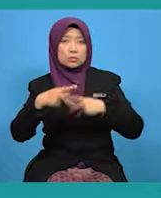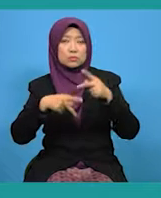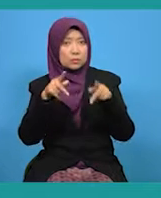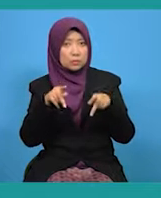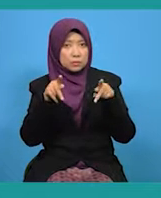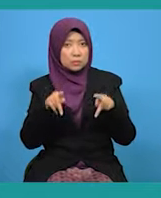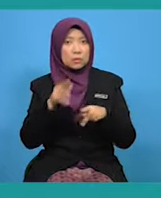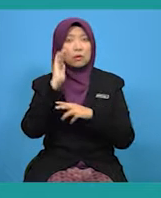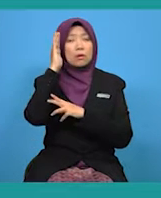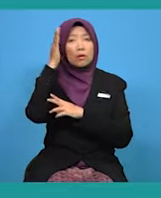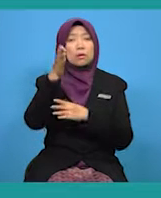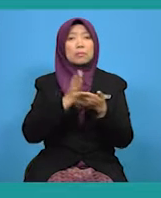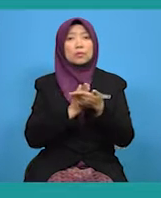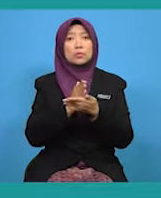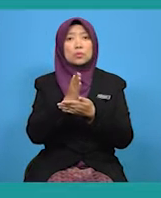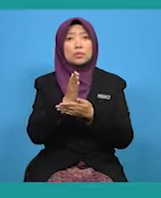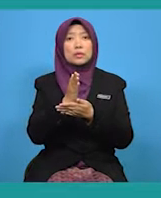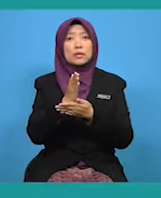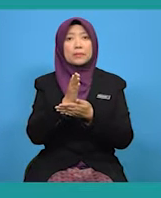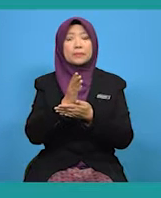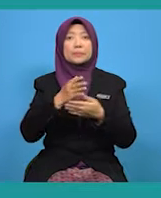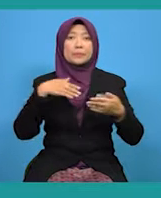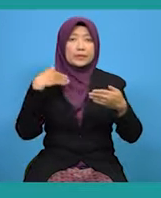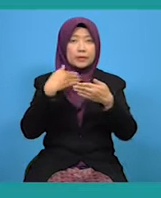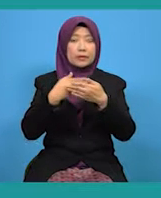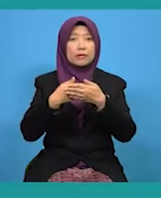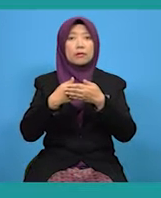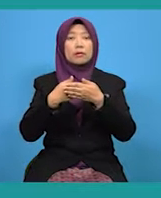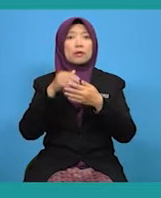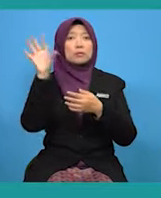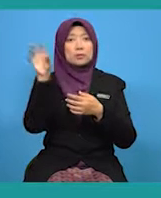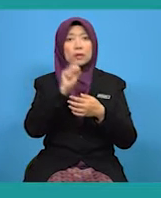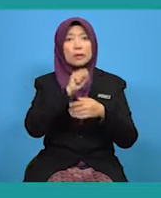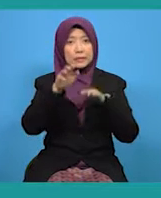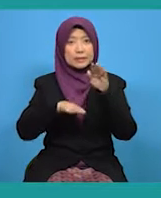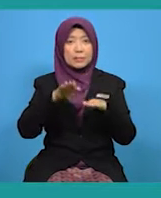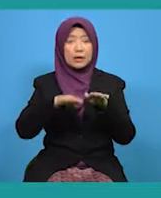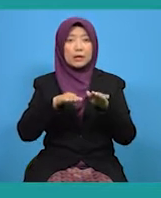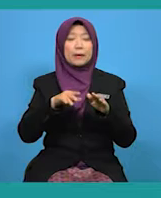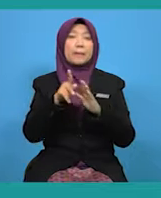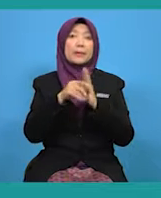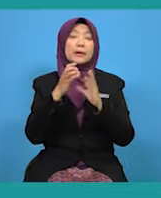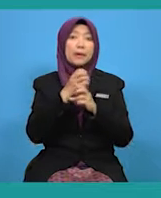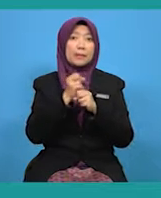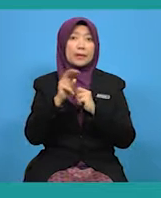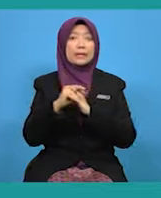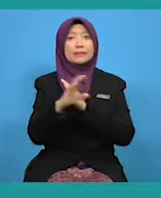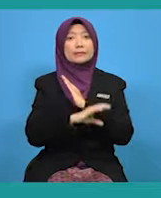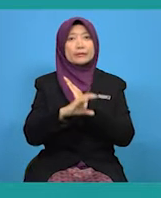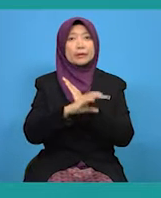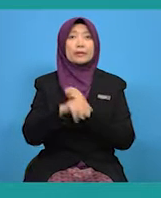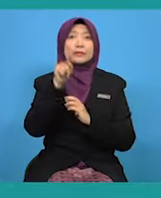in dipelajari akan berterusan sehingga lah tercapai keseimbangan pendapatan negara